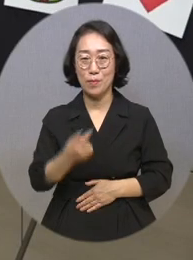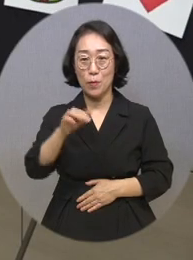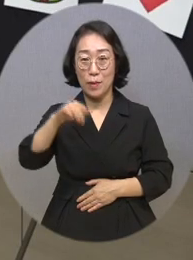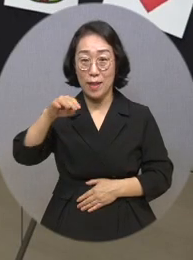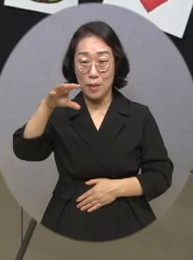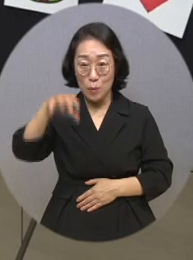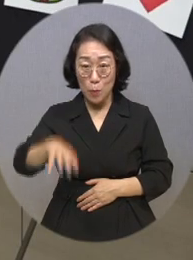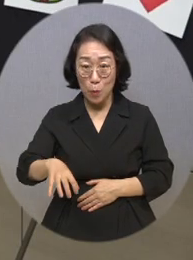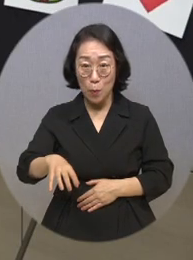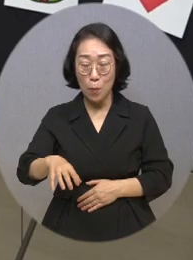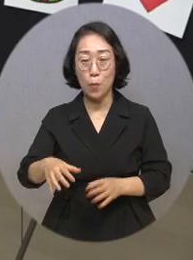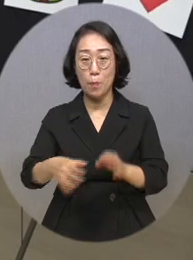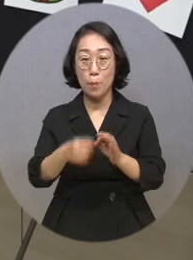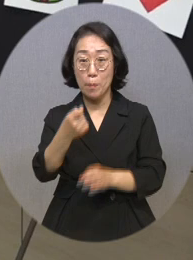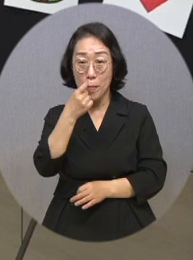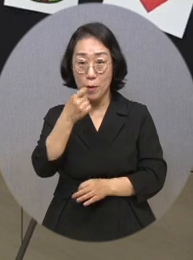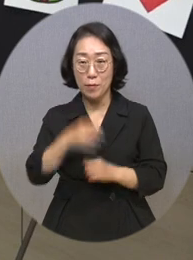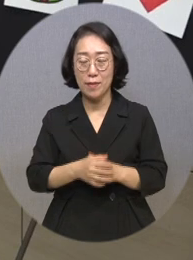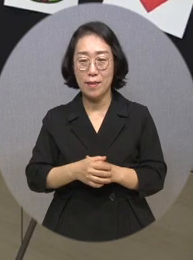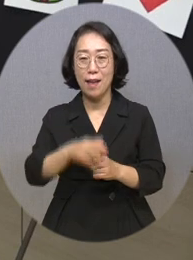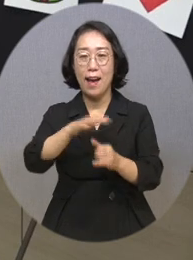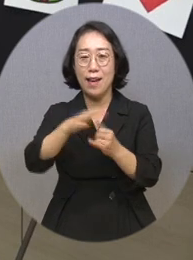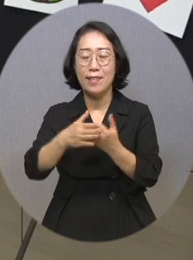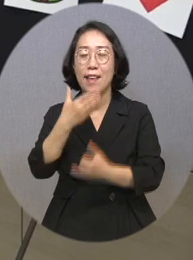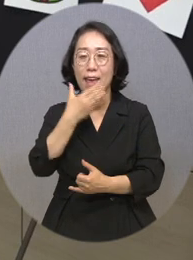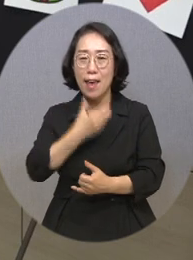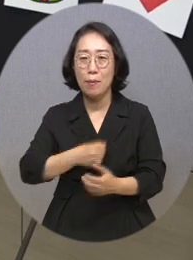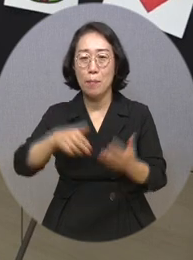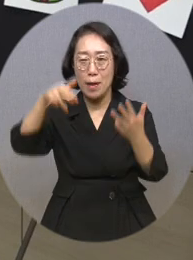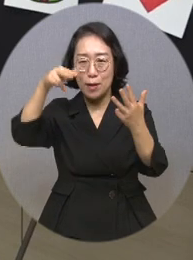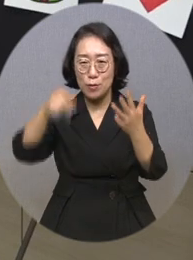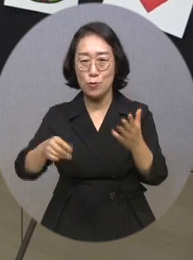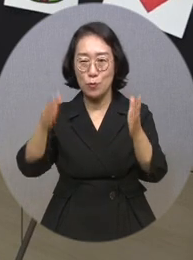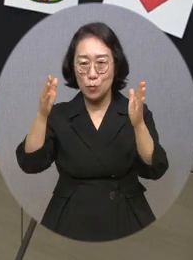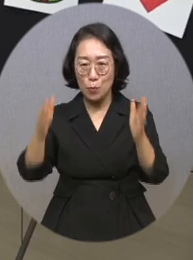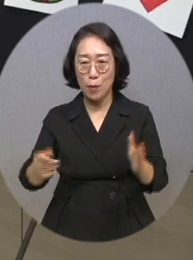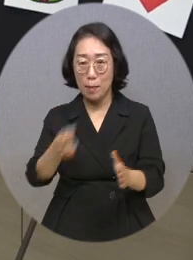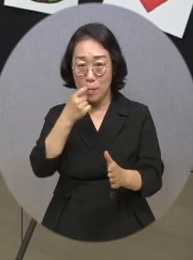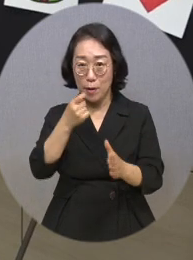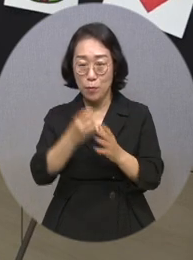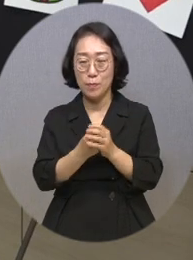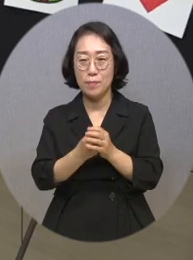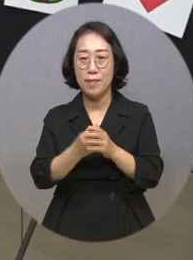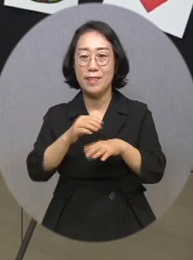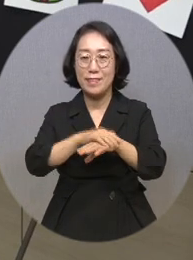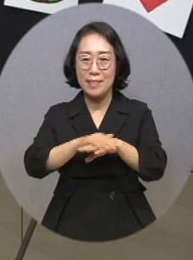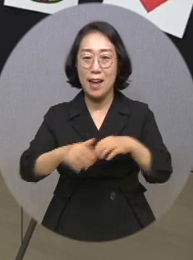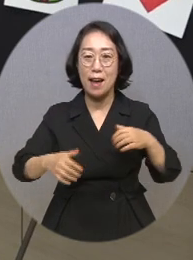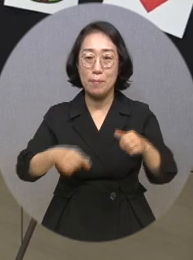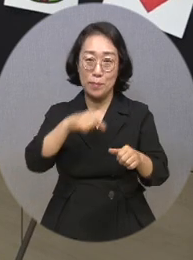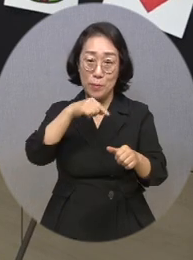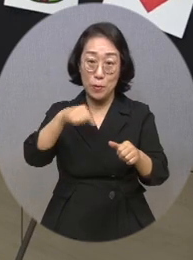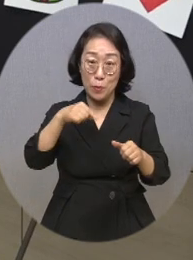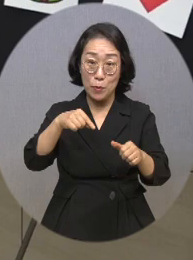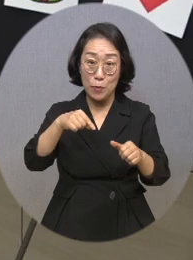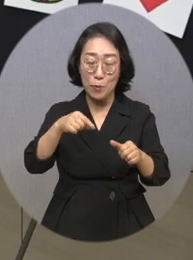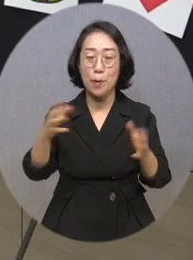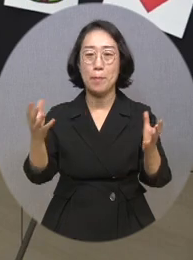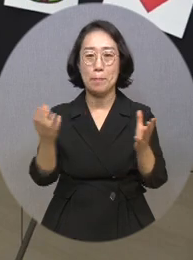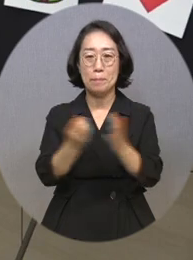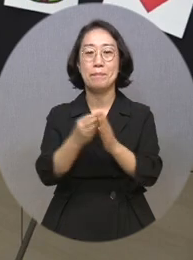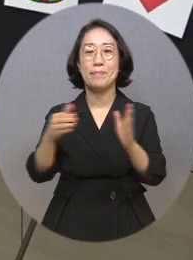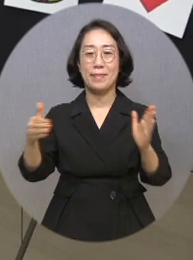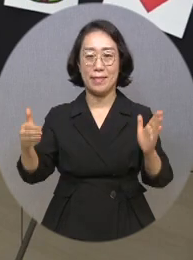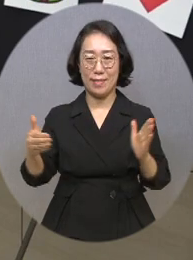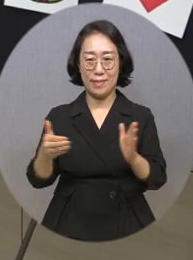노경동 그곳이 알고 싶다. 아이들이 행복했던 8주간의 여정. 참 교육의 현장에서 복지TV